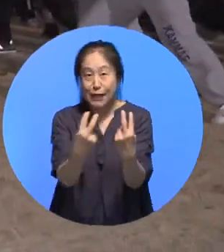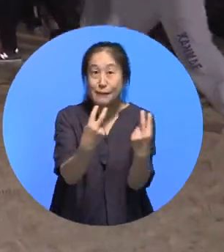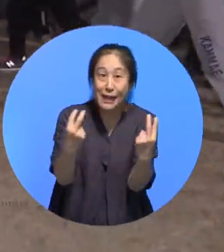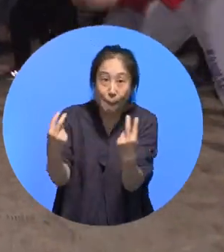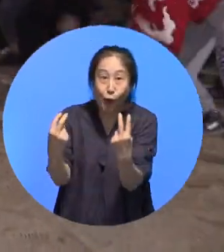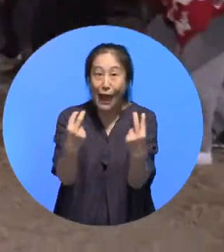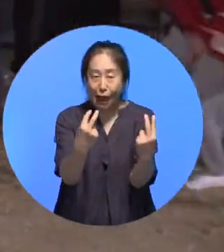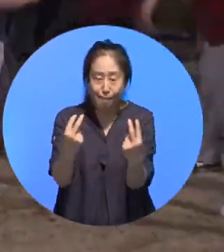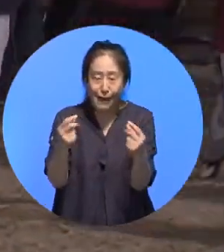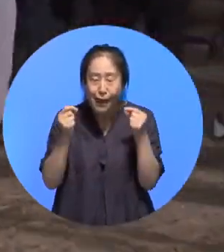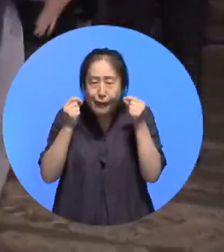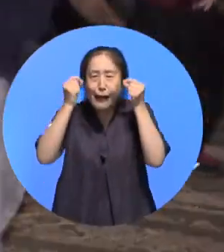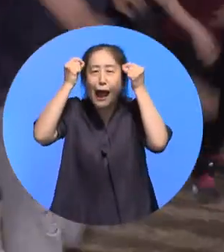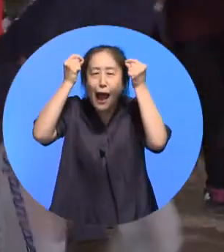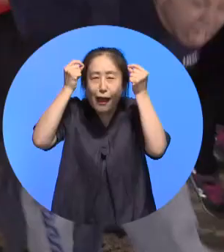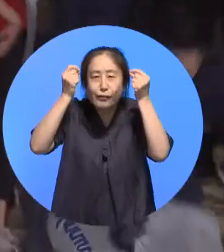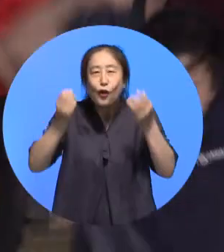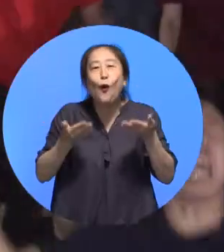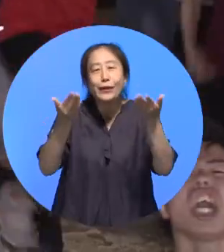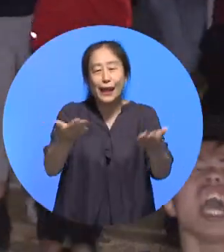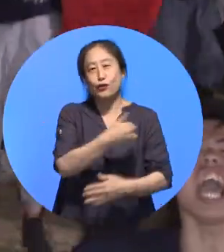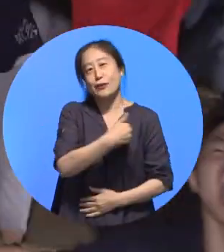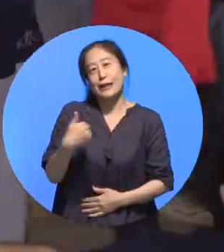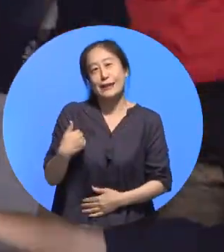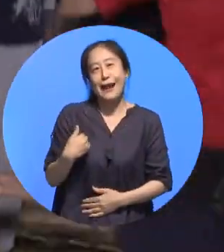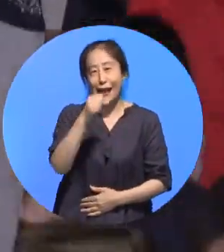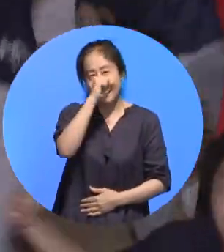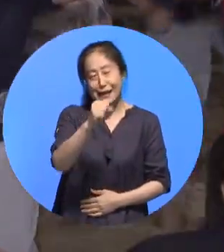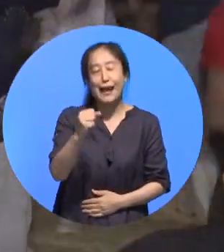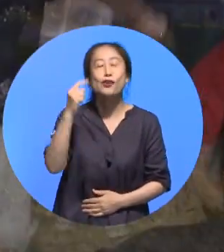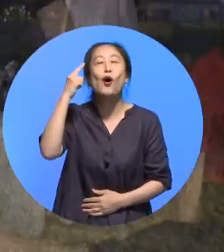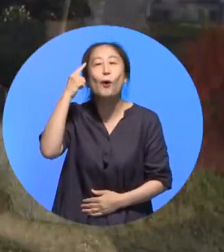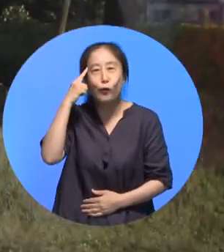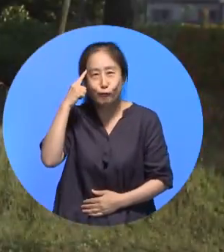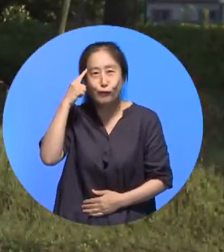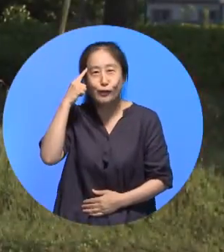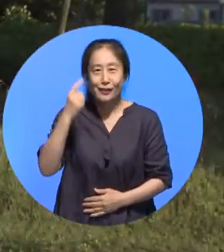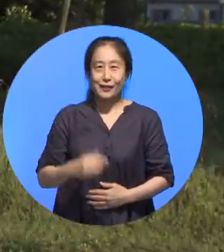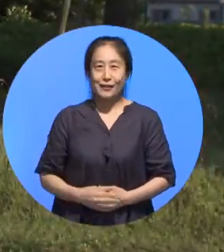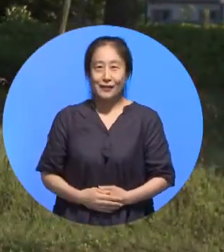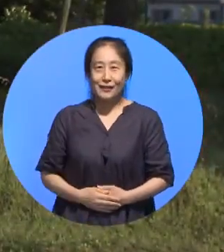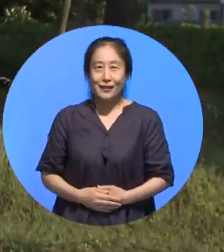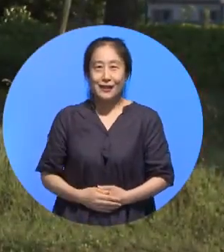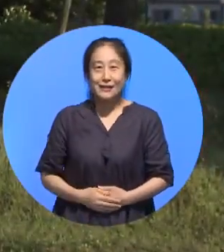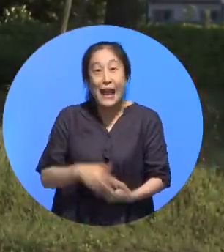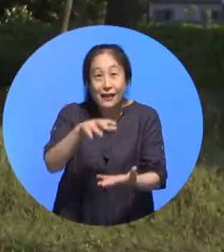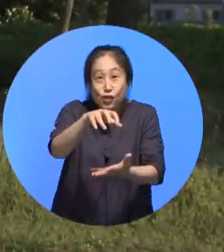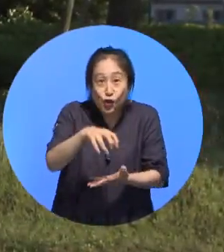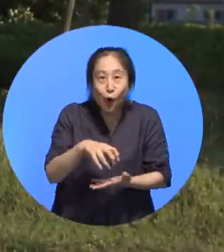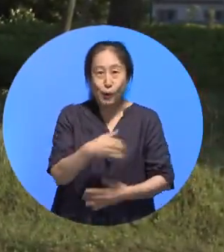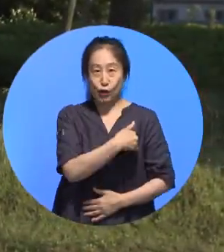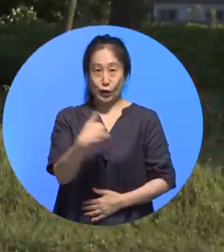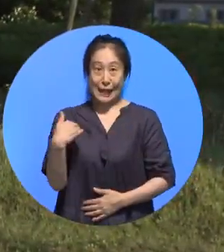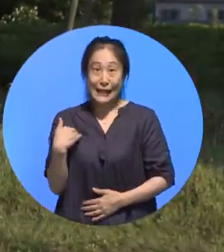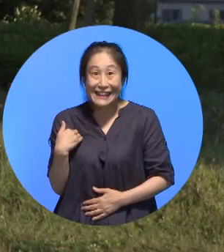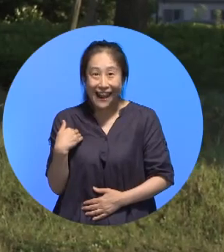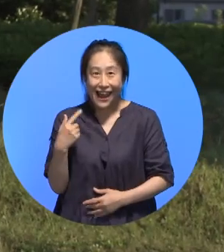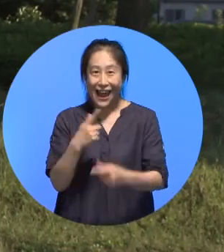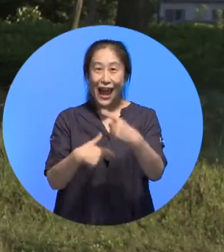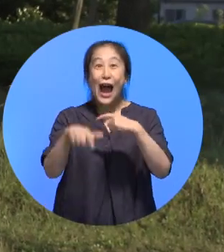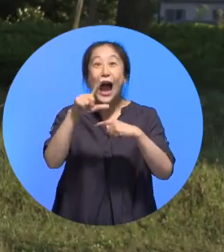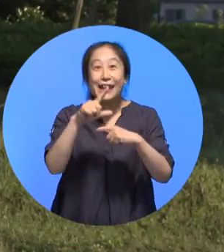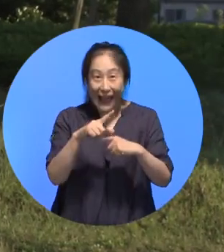見てもらってで感動してもらえたらいいなと思ってましてそれ感動してもらった上で勝いただけ